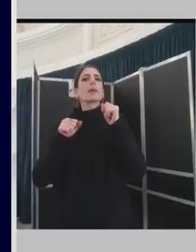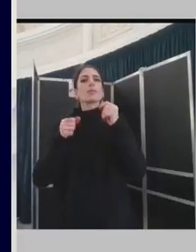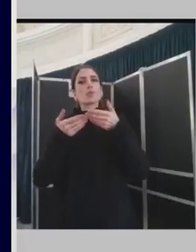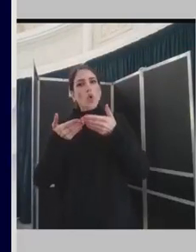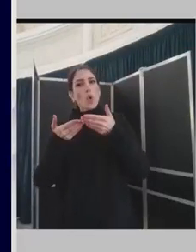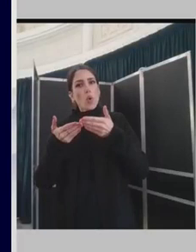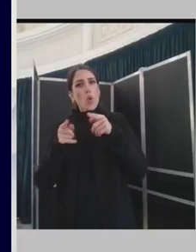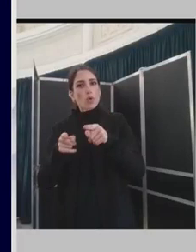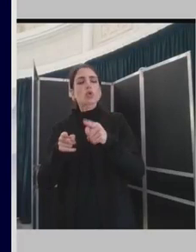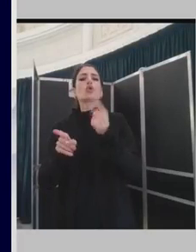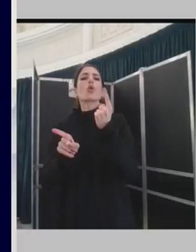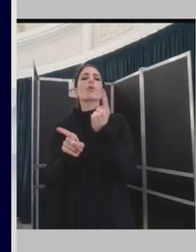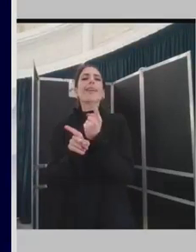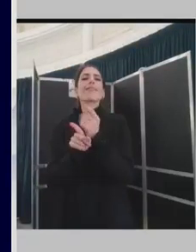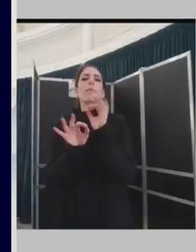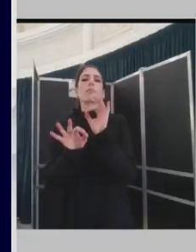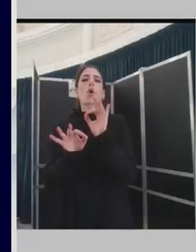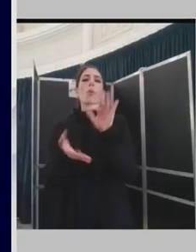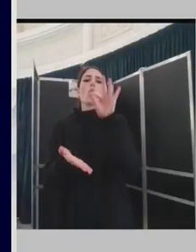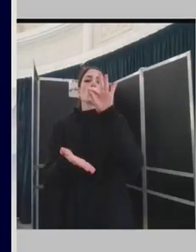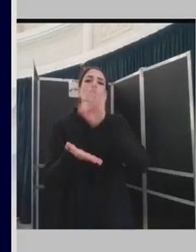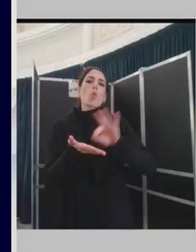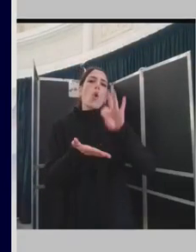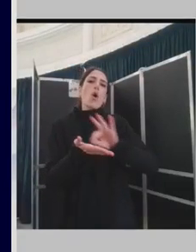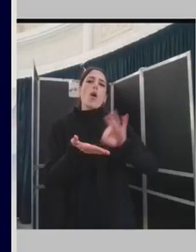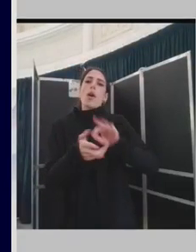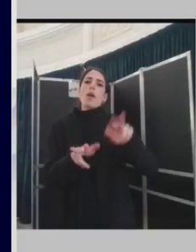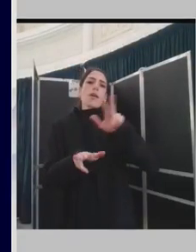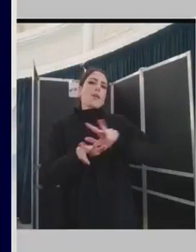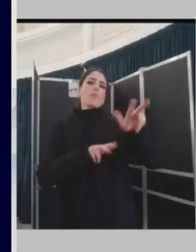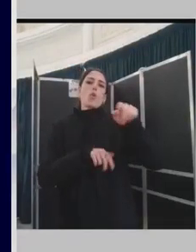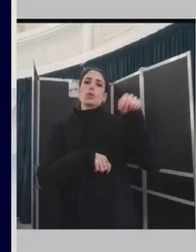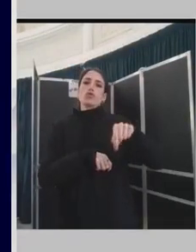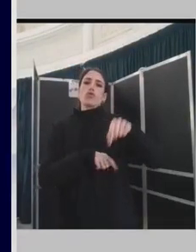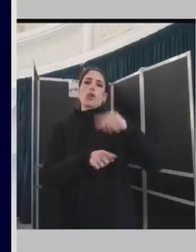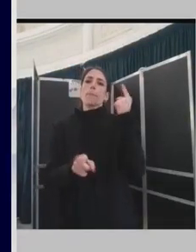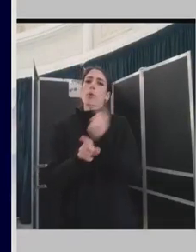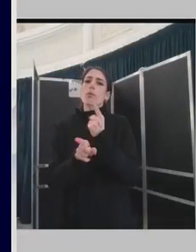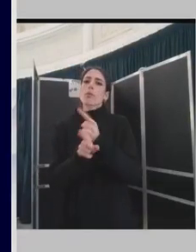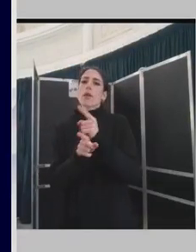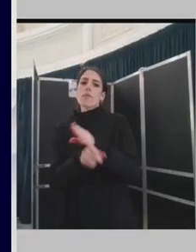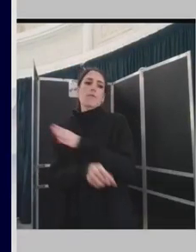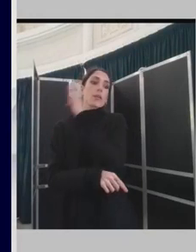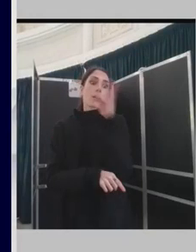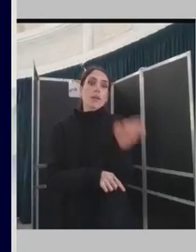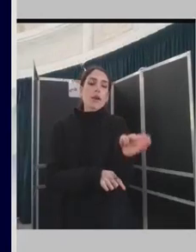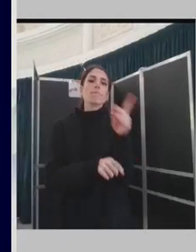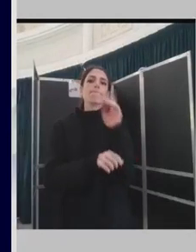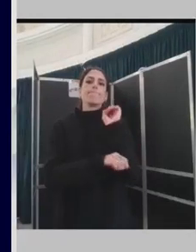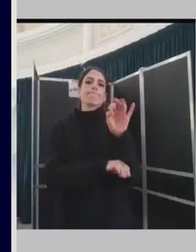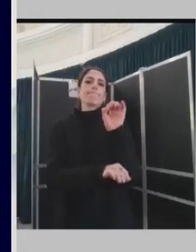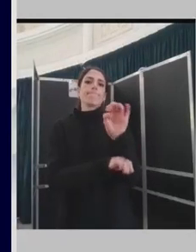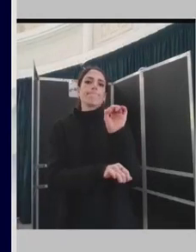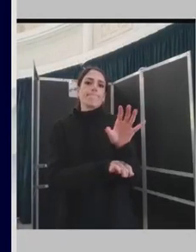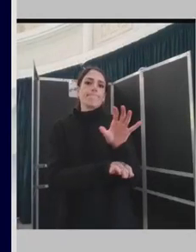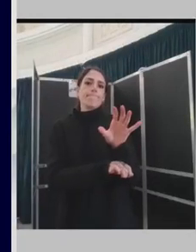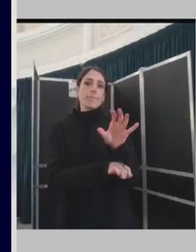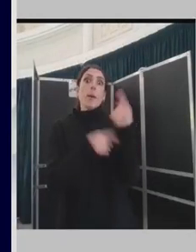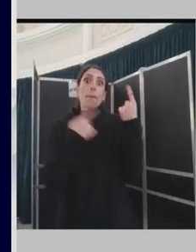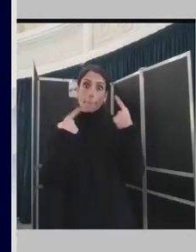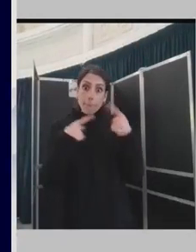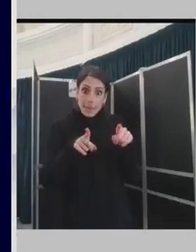municipio, proprio per estendere una rete sul territorio che sia anche una rete di sedi fisiche messe